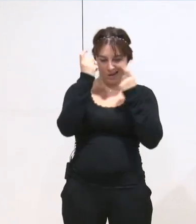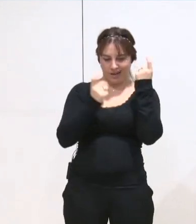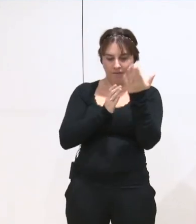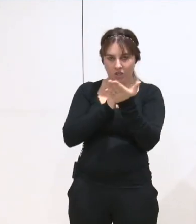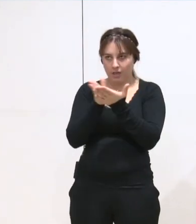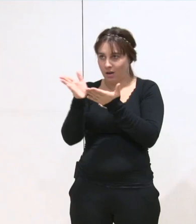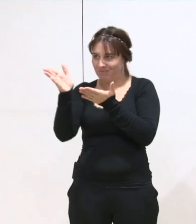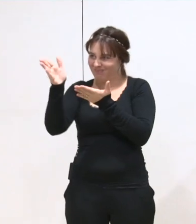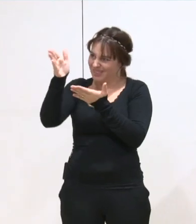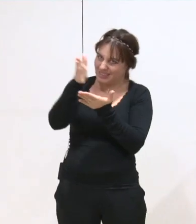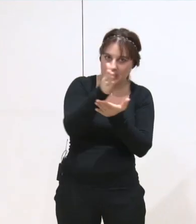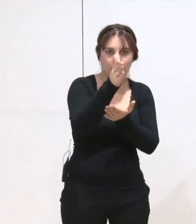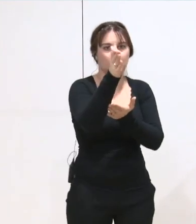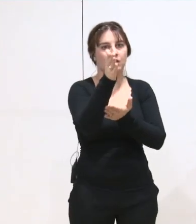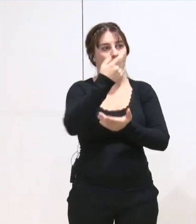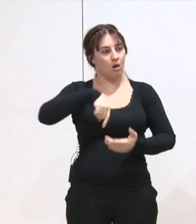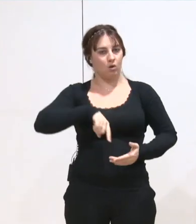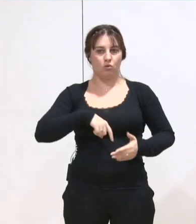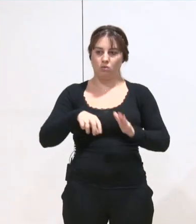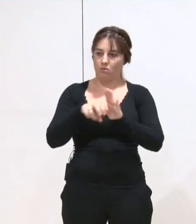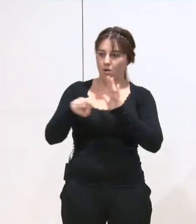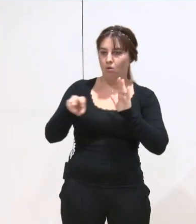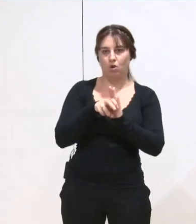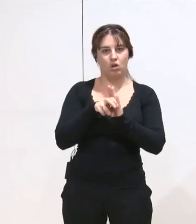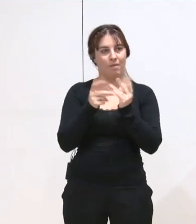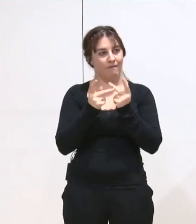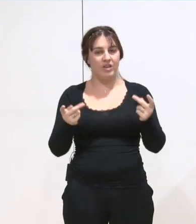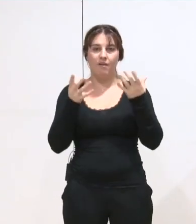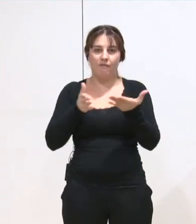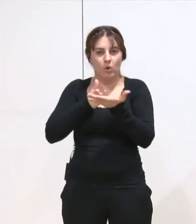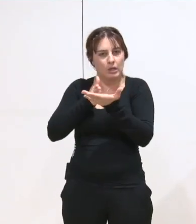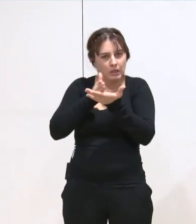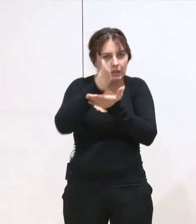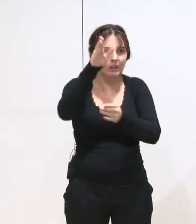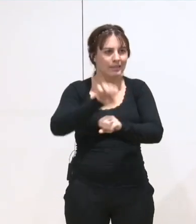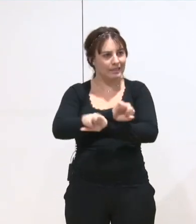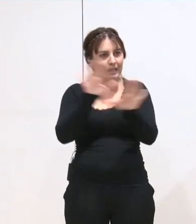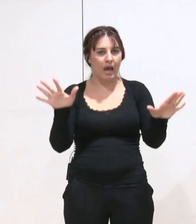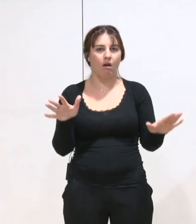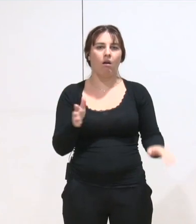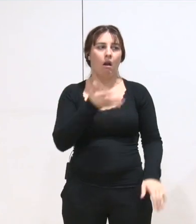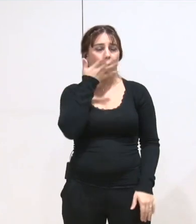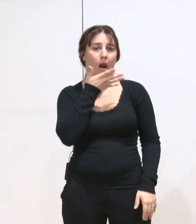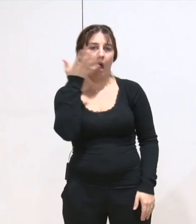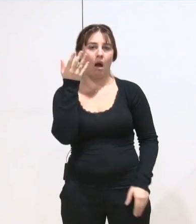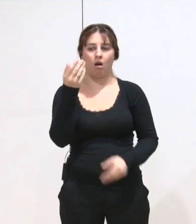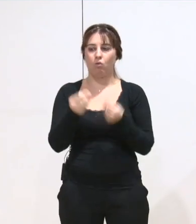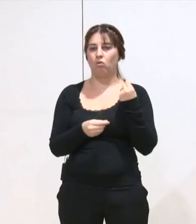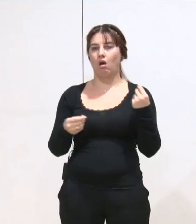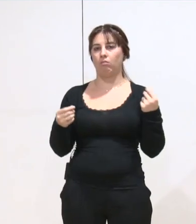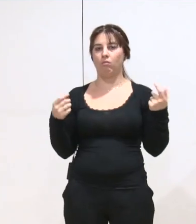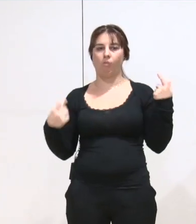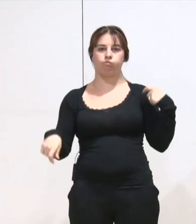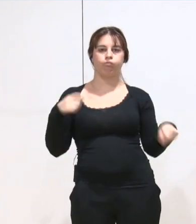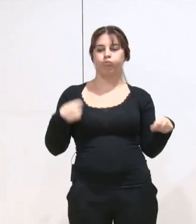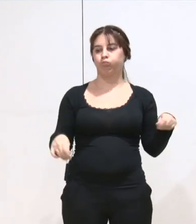notre collectivité la feuille de route claire. Nous vous demandons ni coup de menton, ni laxisme, mais nous vous